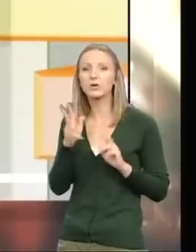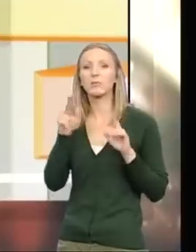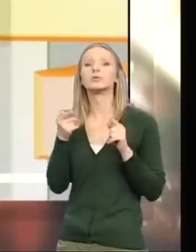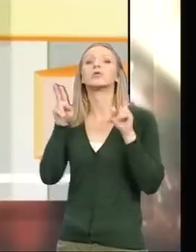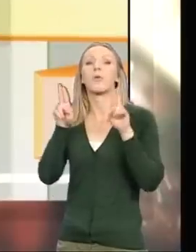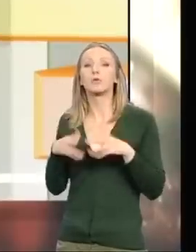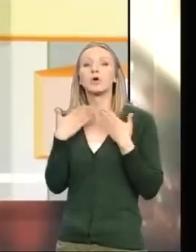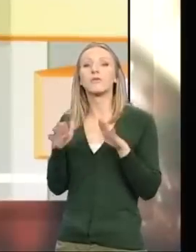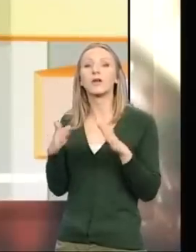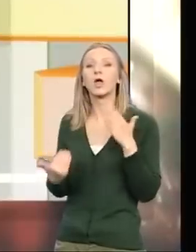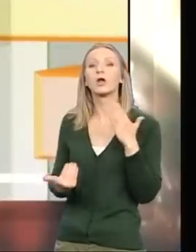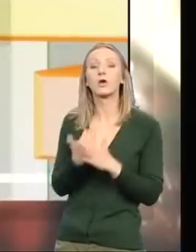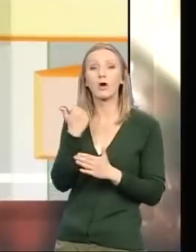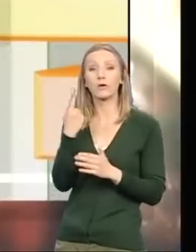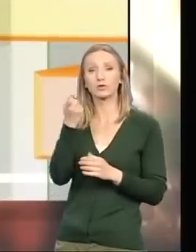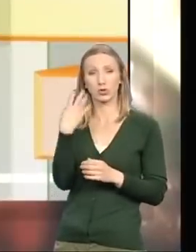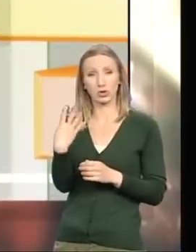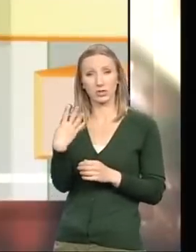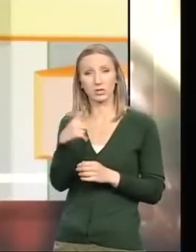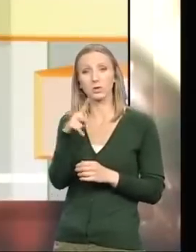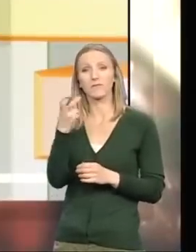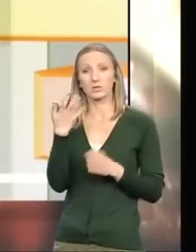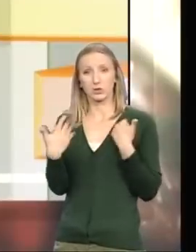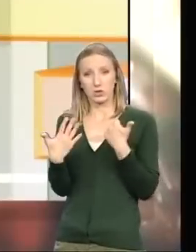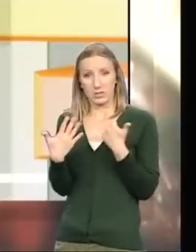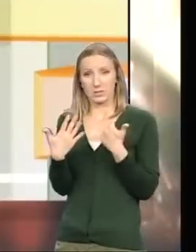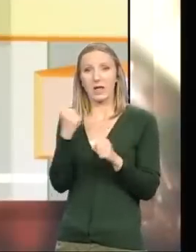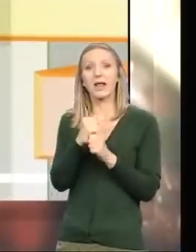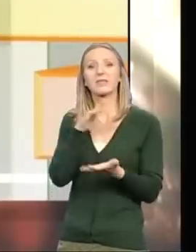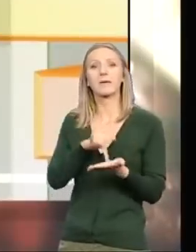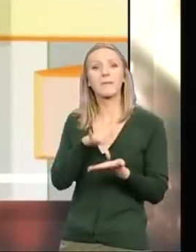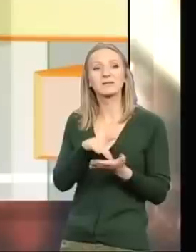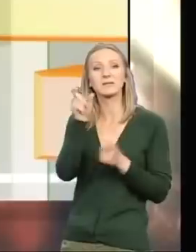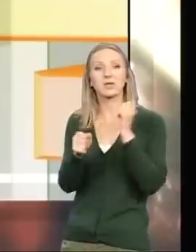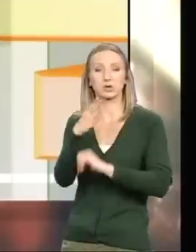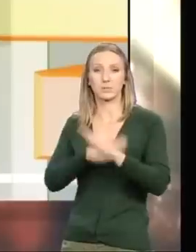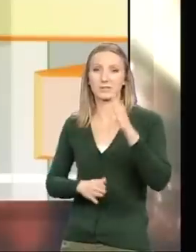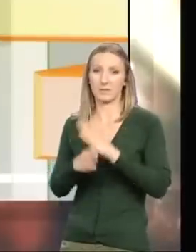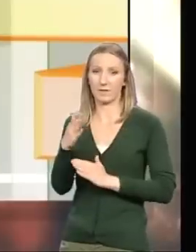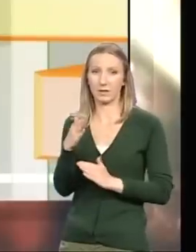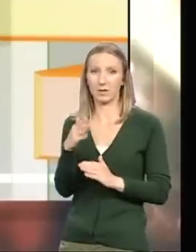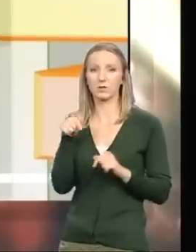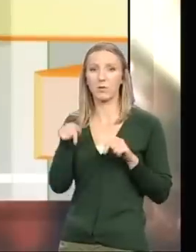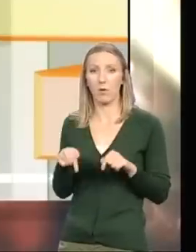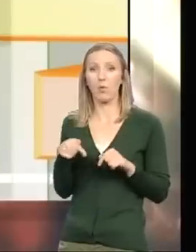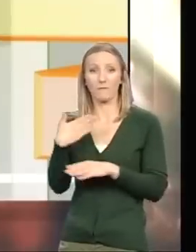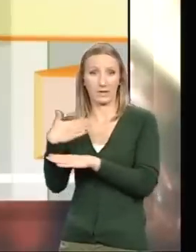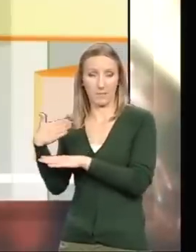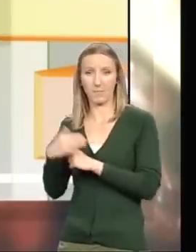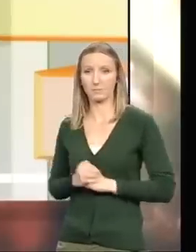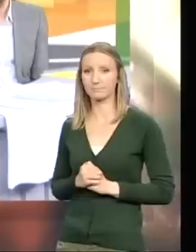omogući otvaranje novih od 140 do 260 radnih mesta za osobe sa invaliditetom u ovim preduzećima.